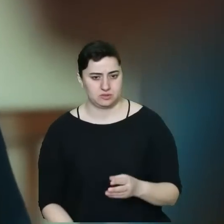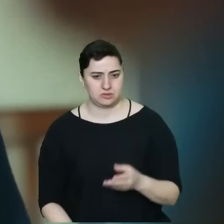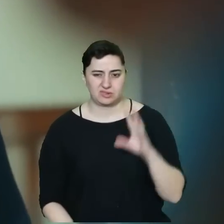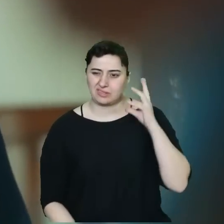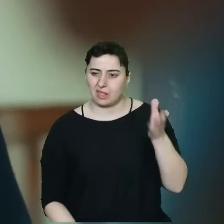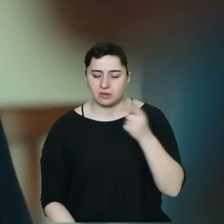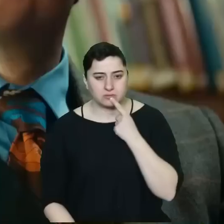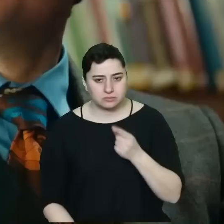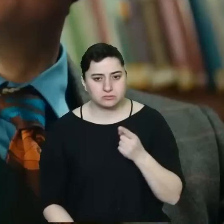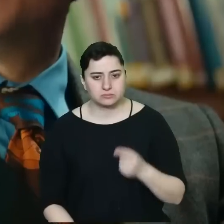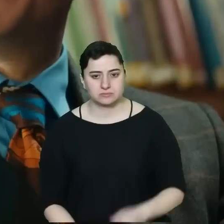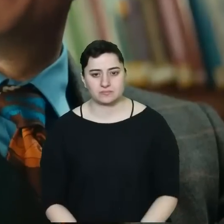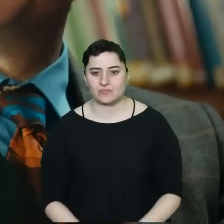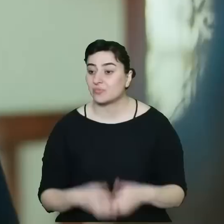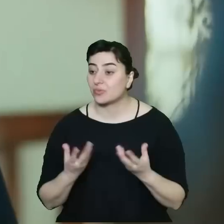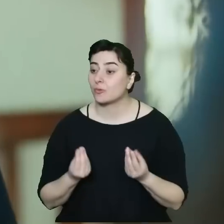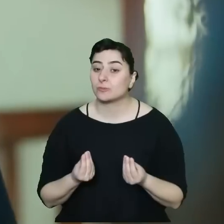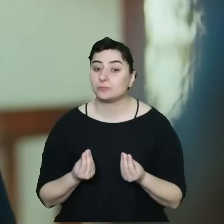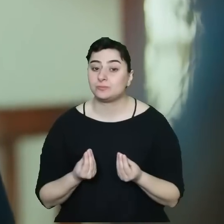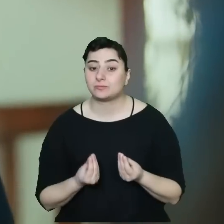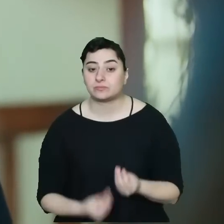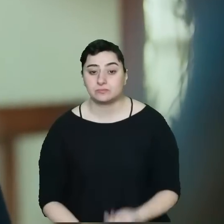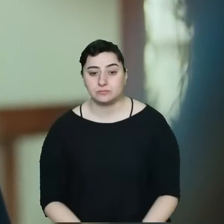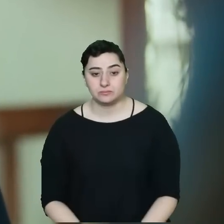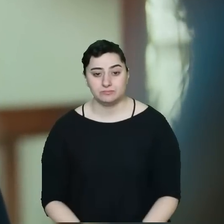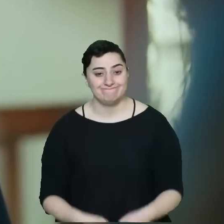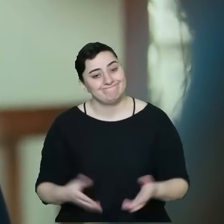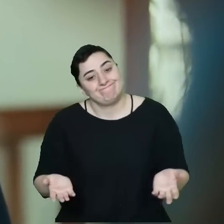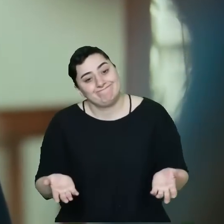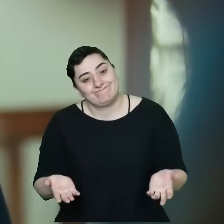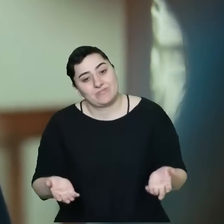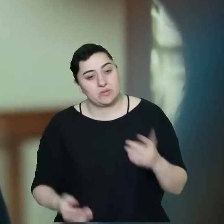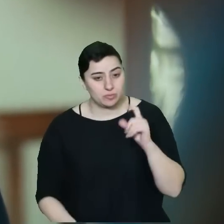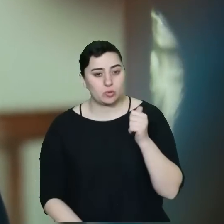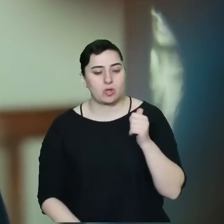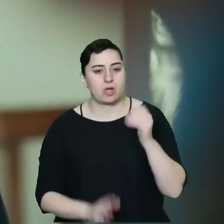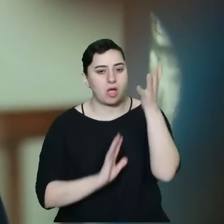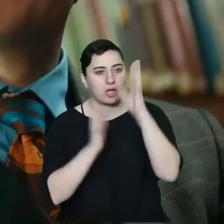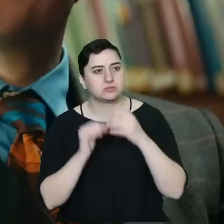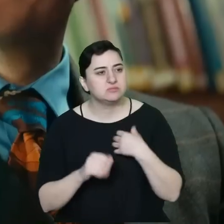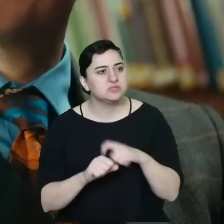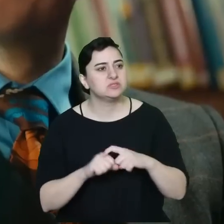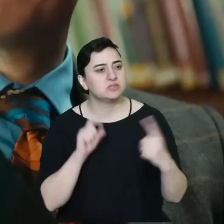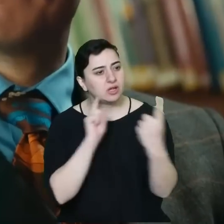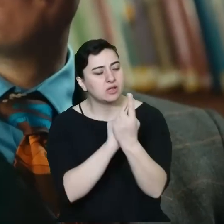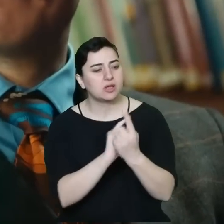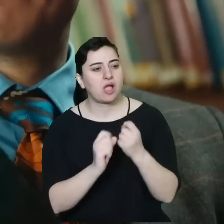der geçersin normalde ama. Ama ne? Yani bir gün o ağaçla kendimi kavga ederken